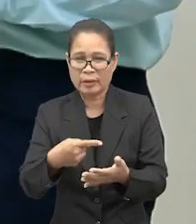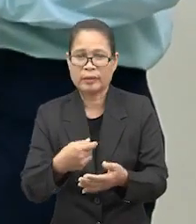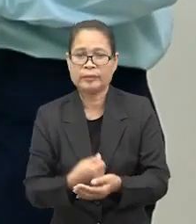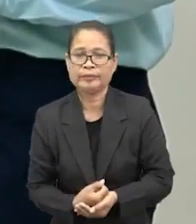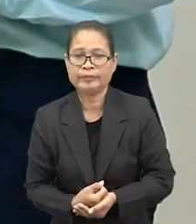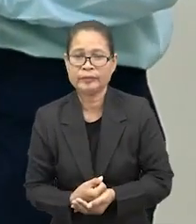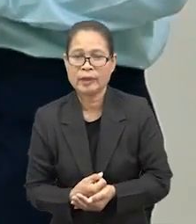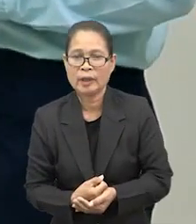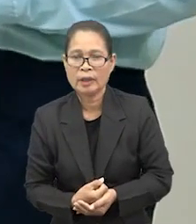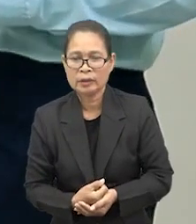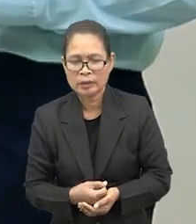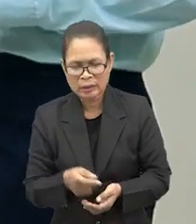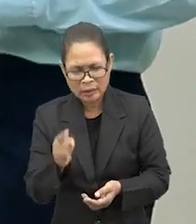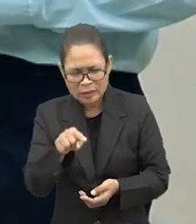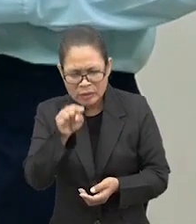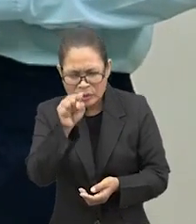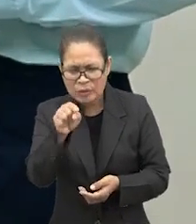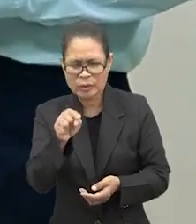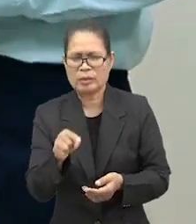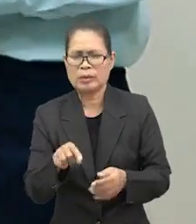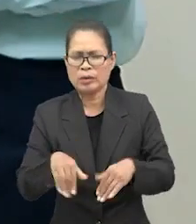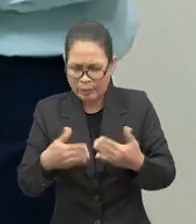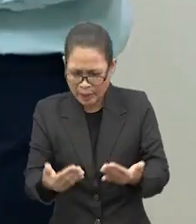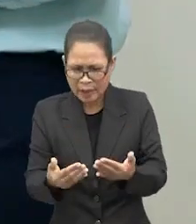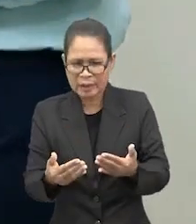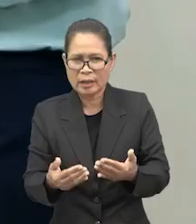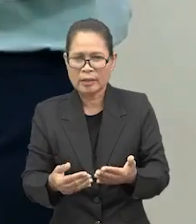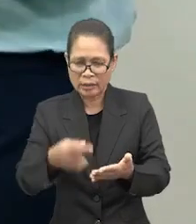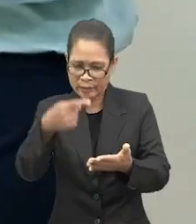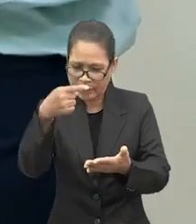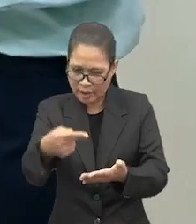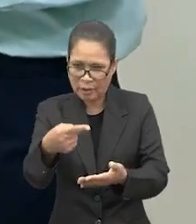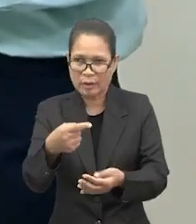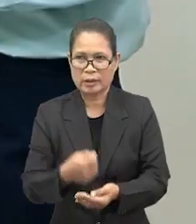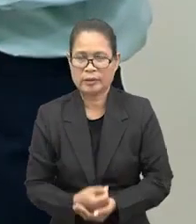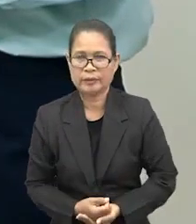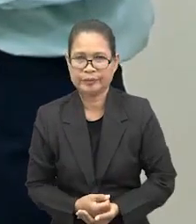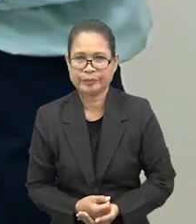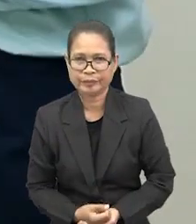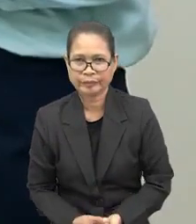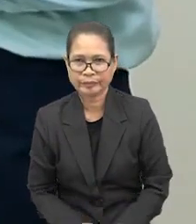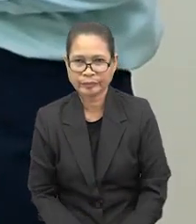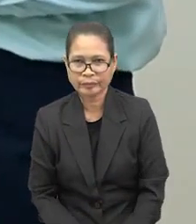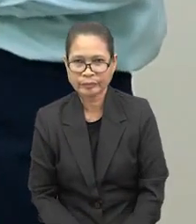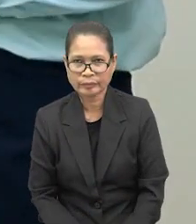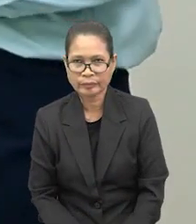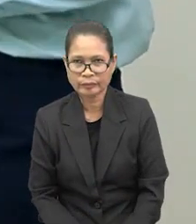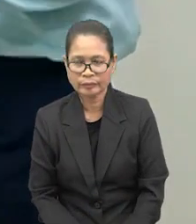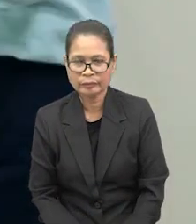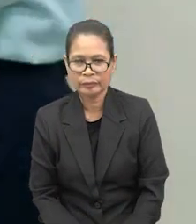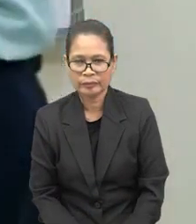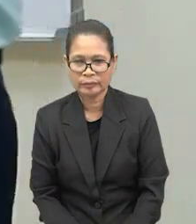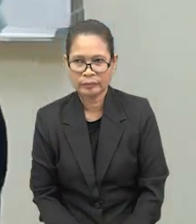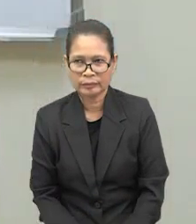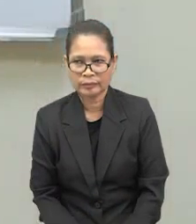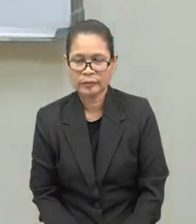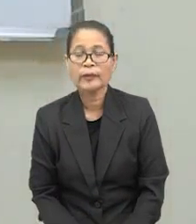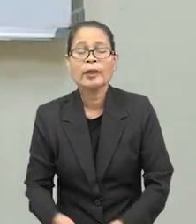lệ màn vị thí đỏ chẳng côn thử cháu tham mắt đập bây ở trên chia bà màn vị thí đó